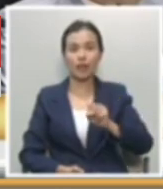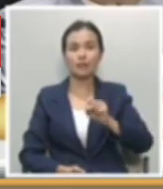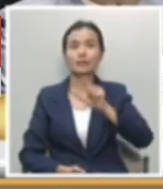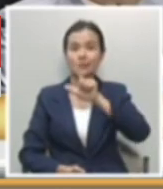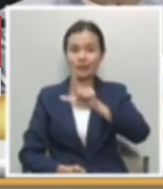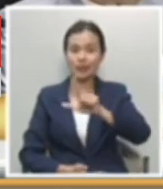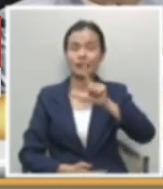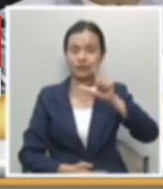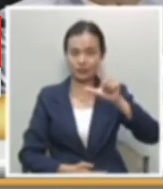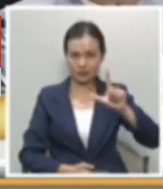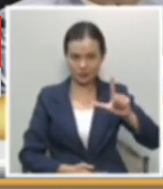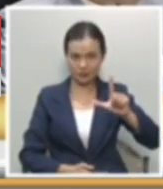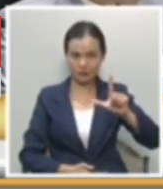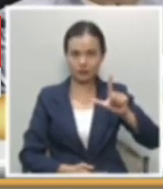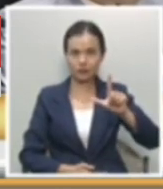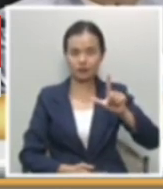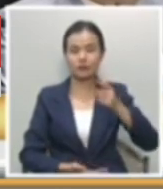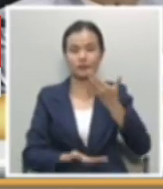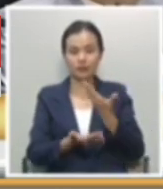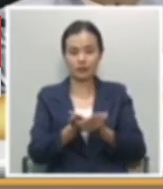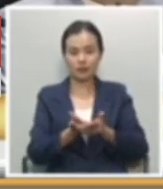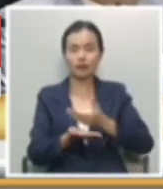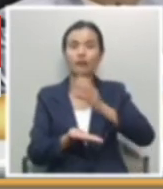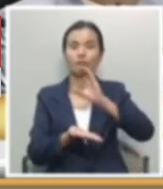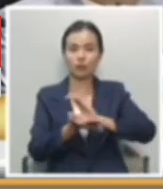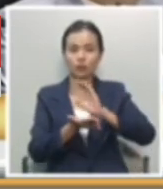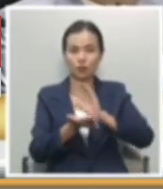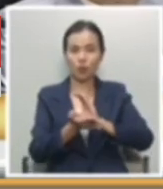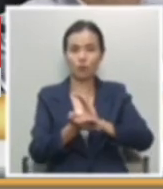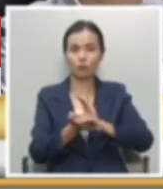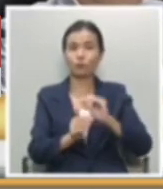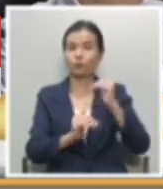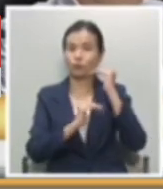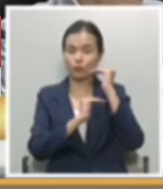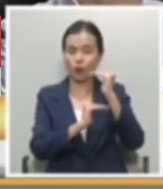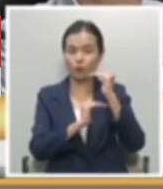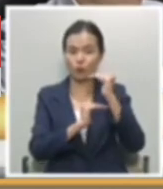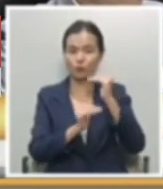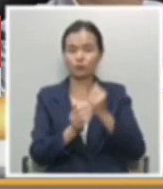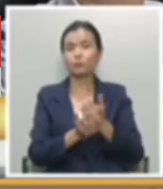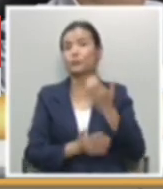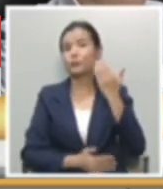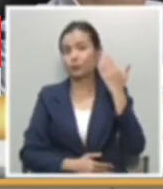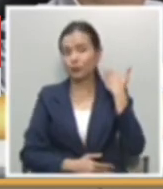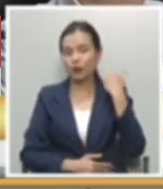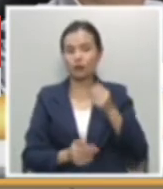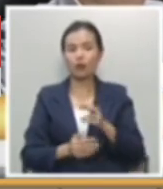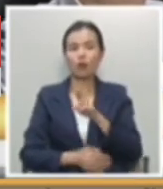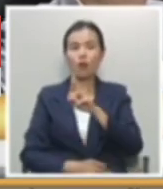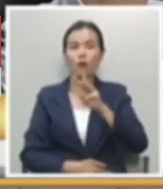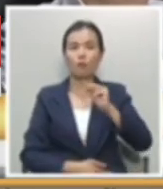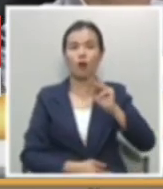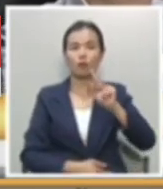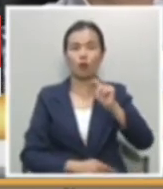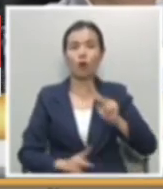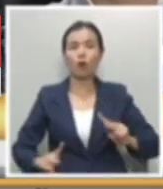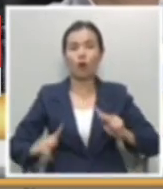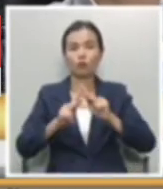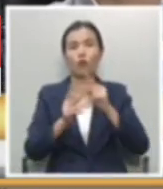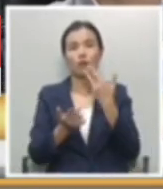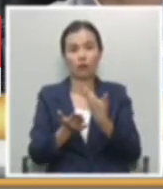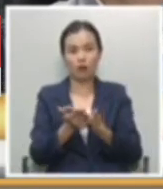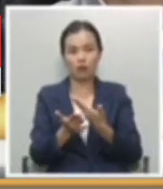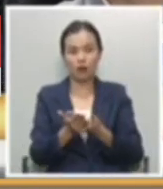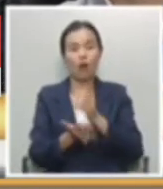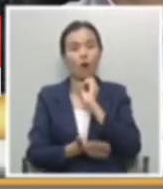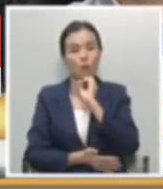3,200,000,000,000 บาทนั่นคืองบประมาณที่ตั้งไว้เมื่อสักครู่นี้ท่านรัฐมนตรีว่าการกระทรวงการคลังก็ได้บ